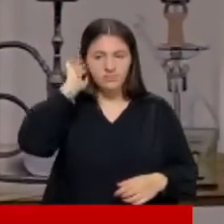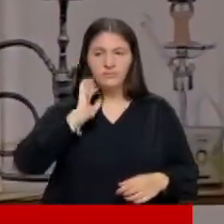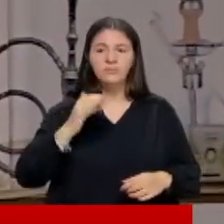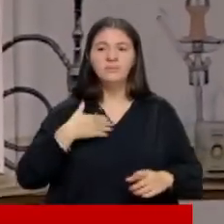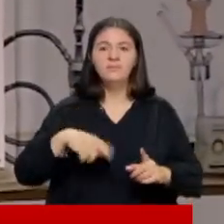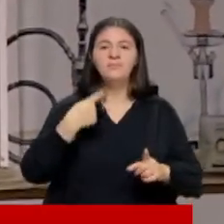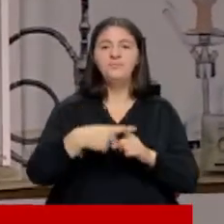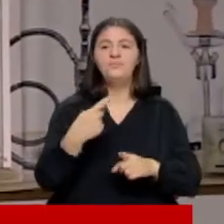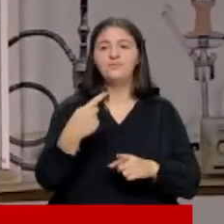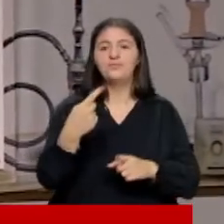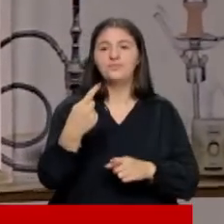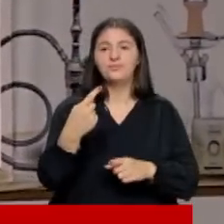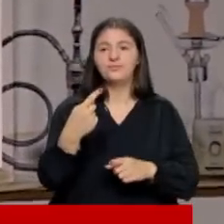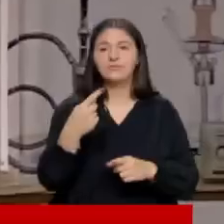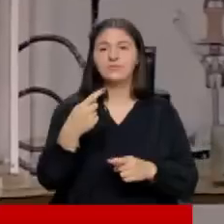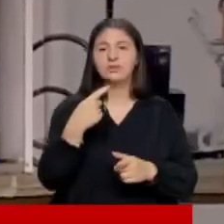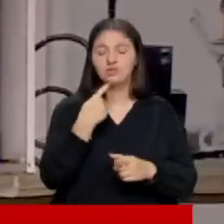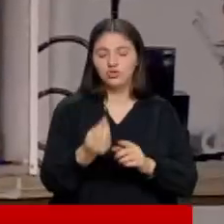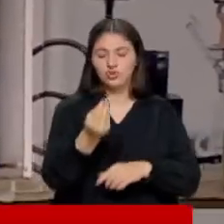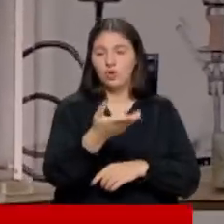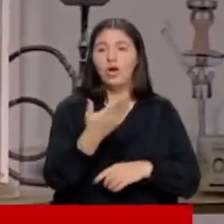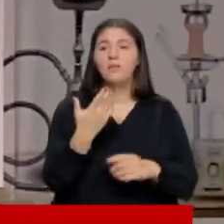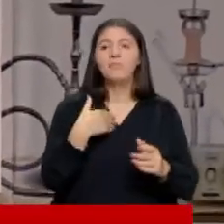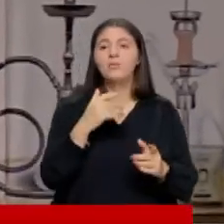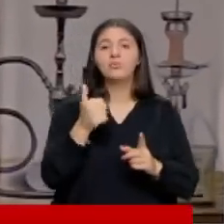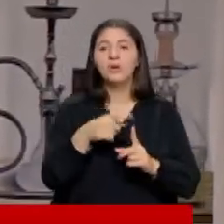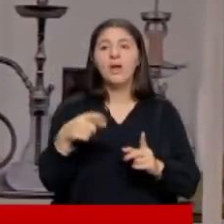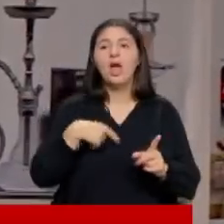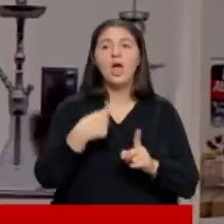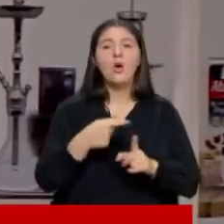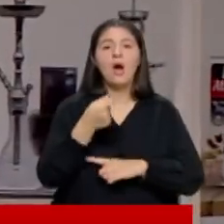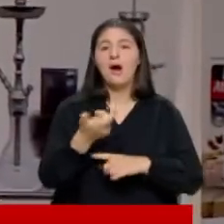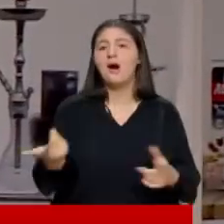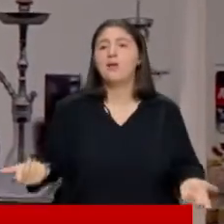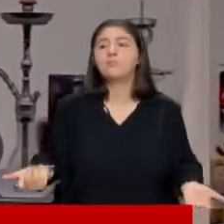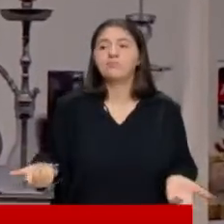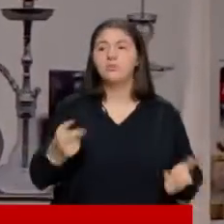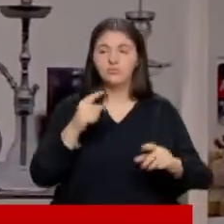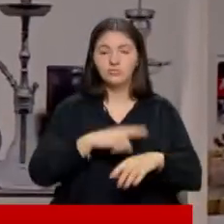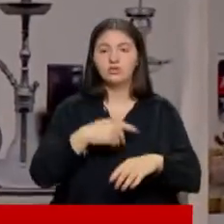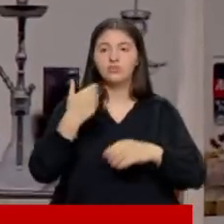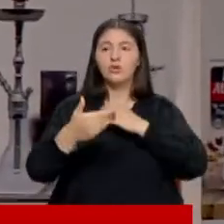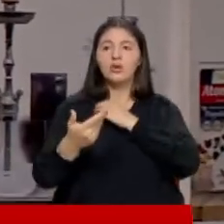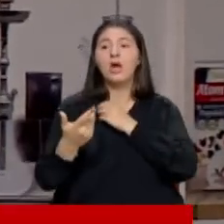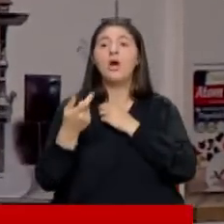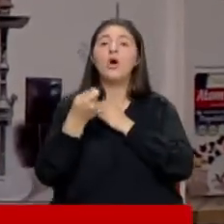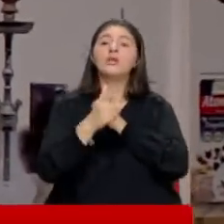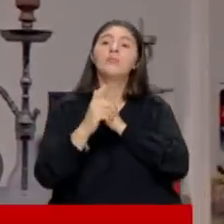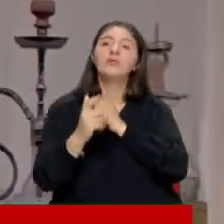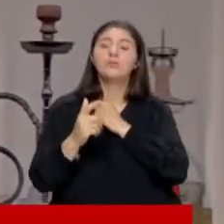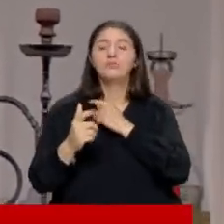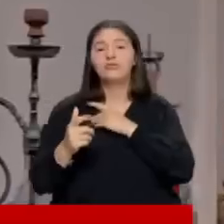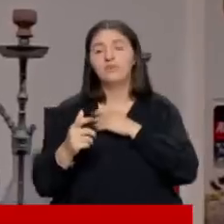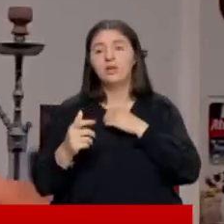ek şeyi çıkarıyor dedim Ben bugüne kadar ben bir ek bir şey yani ödemedim Bu saatten sonra ödemiyormuş